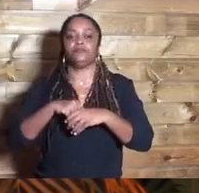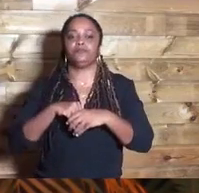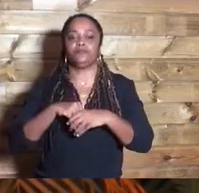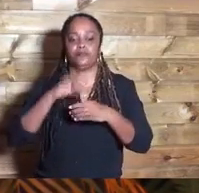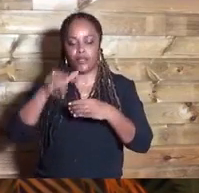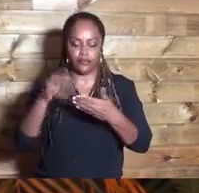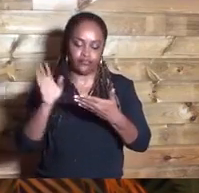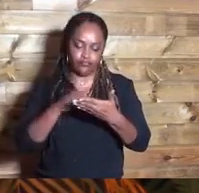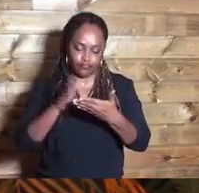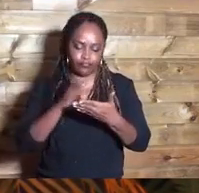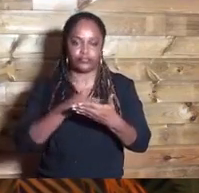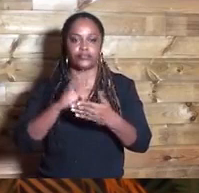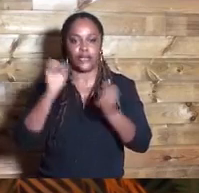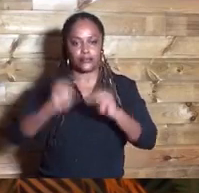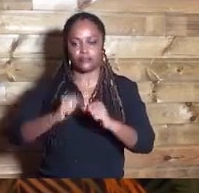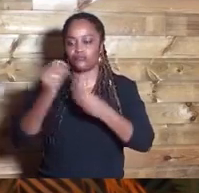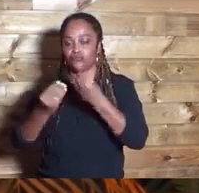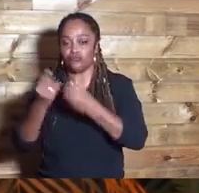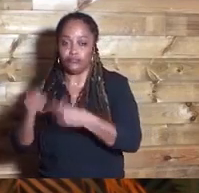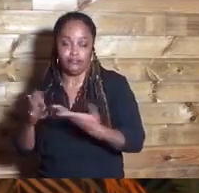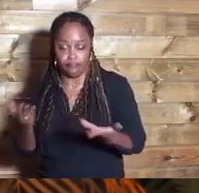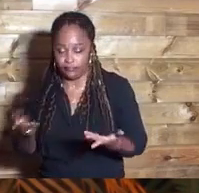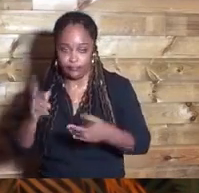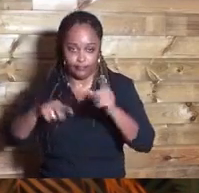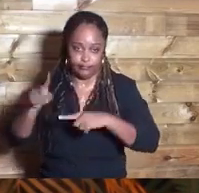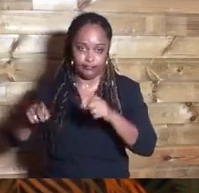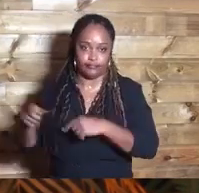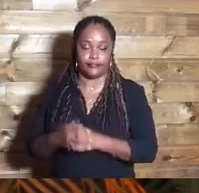Nous accompagnerons toutes les activités qui nous permettront d'avancer sur le chemin de